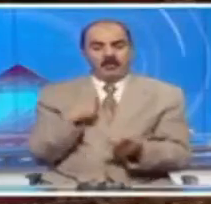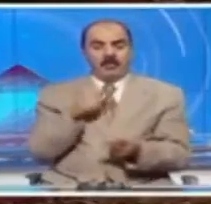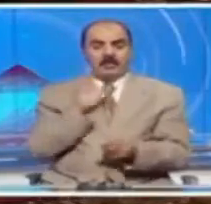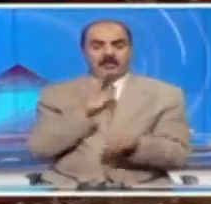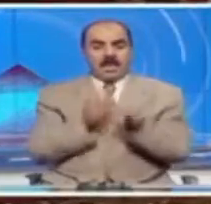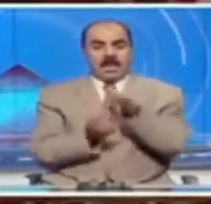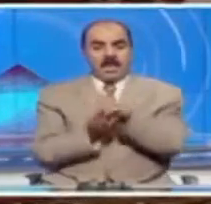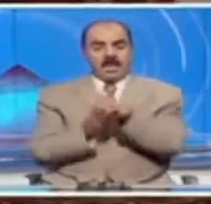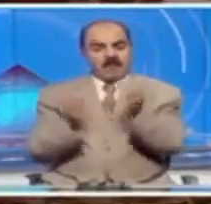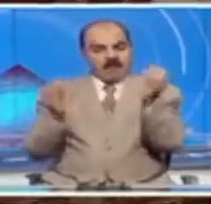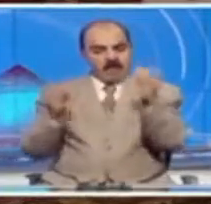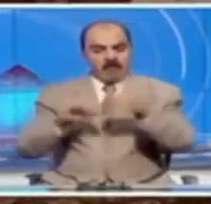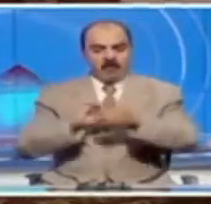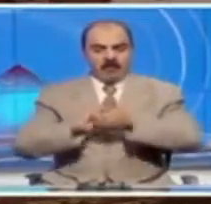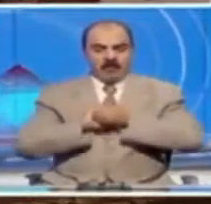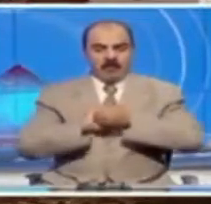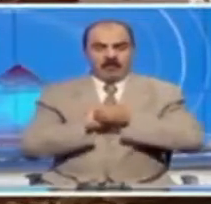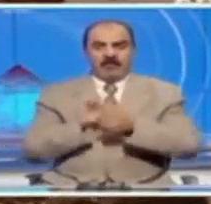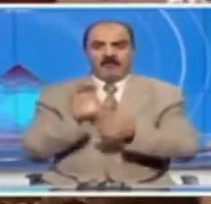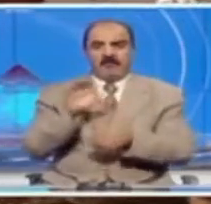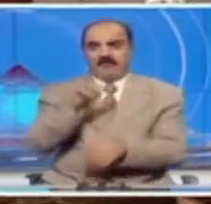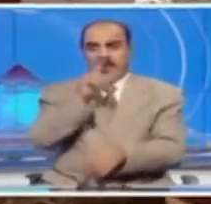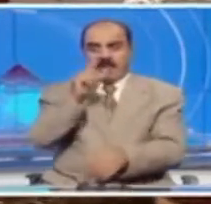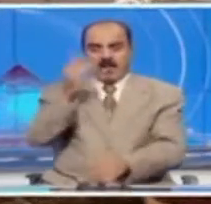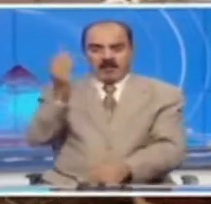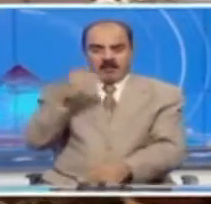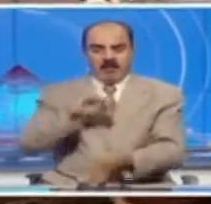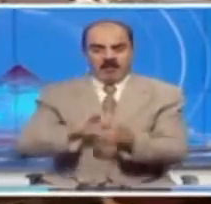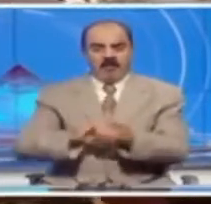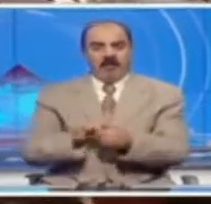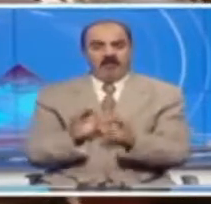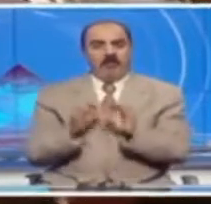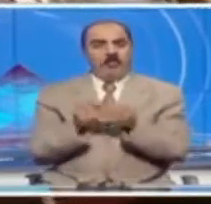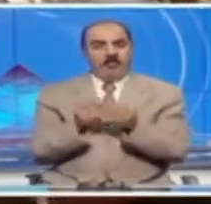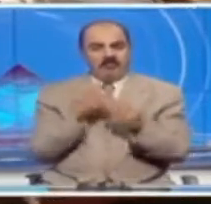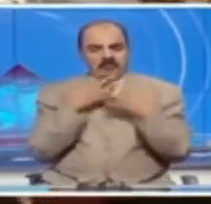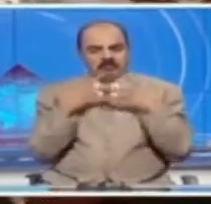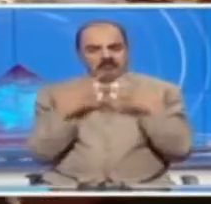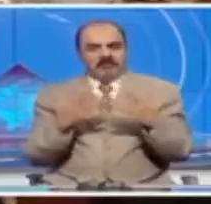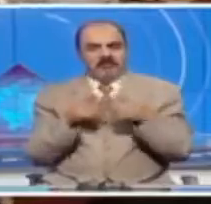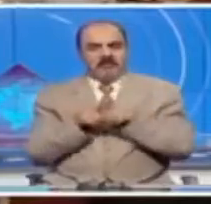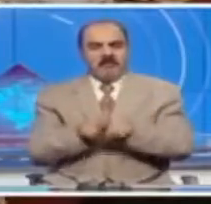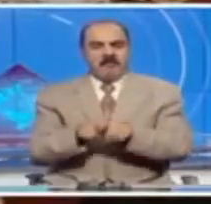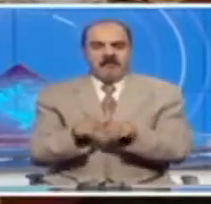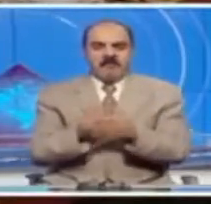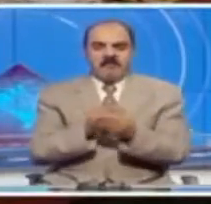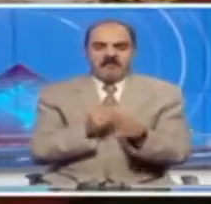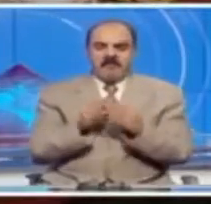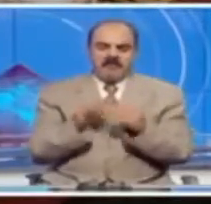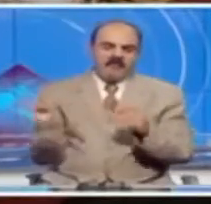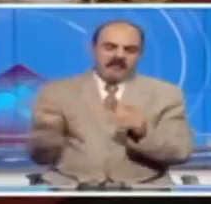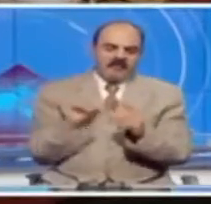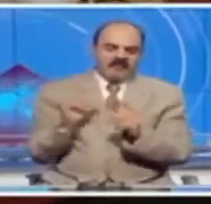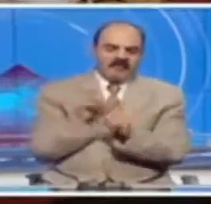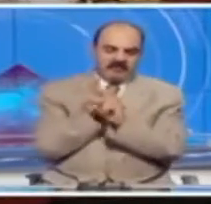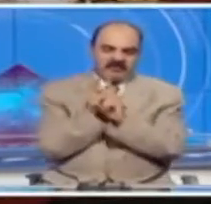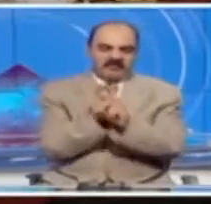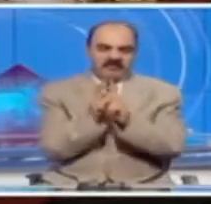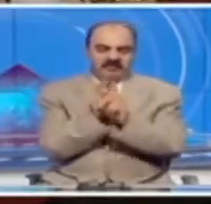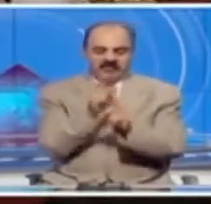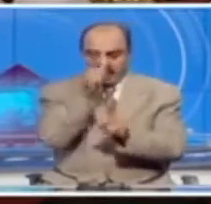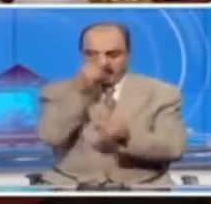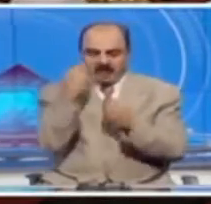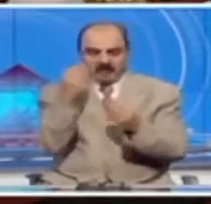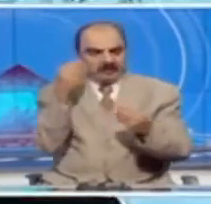التعليم العالي بالتعاون مع الوكالة الفرنكوفونية. مؤتمر يجيء بالتزامن مع ما توليه مصر من اهتمام بالمجال